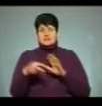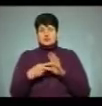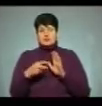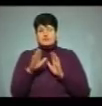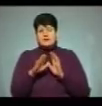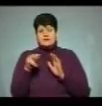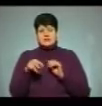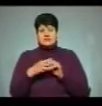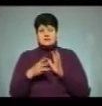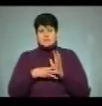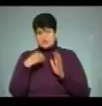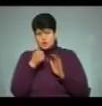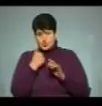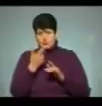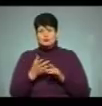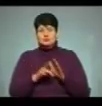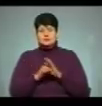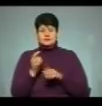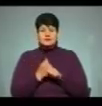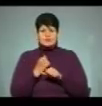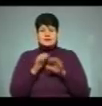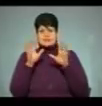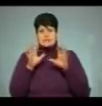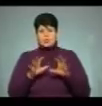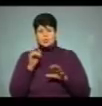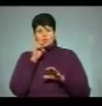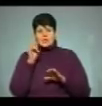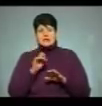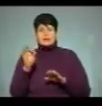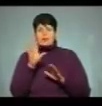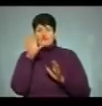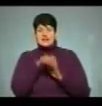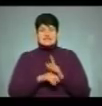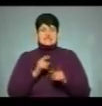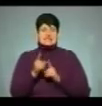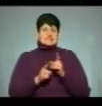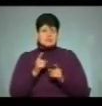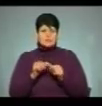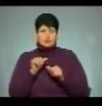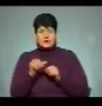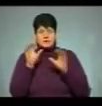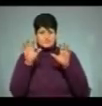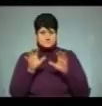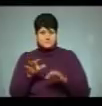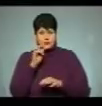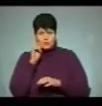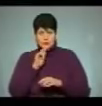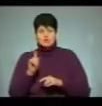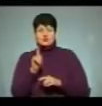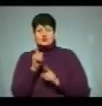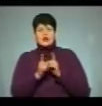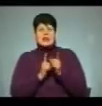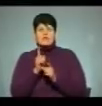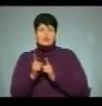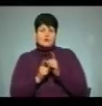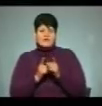вересня 2018 року набув чинності закон України про внесення змін до деяких законодавчих актів України щодо реформування